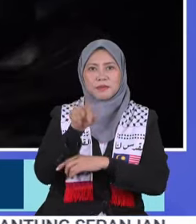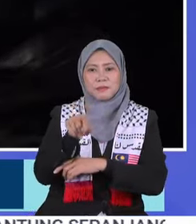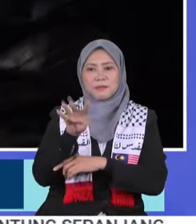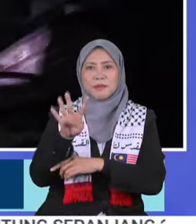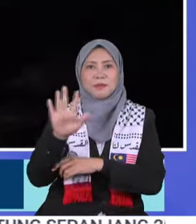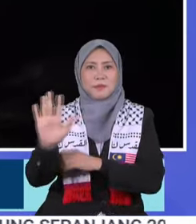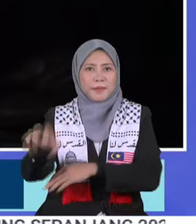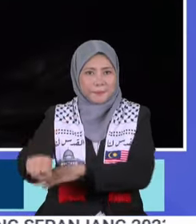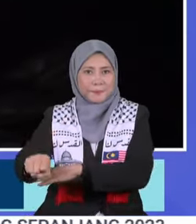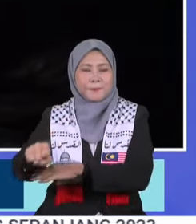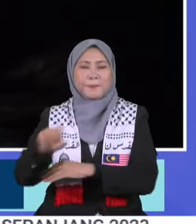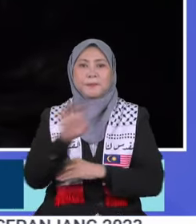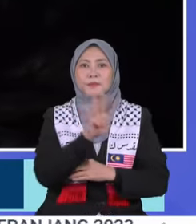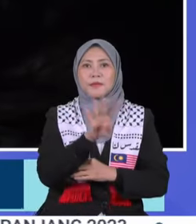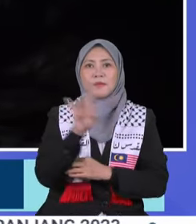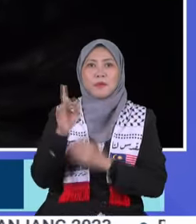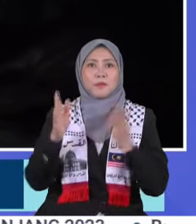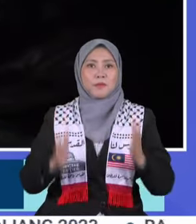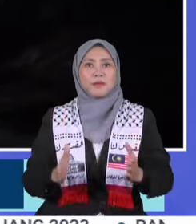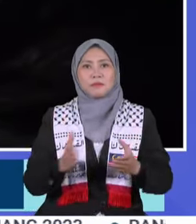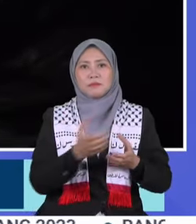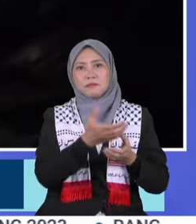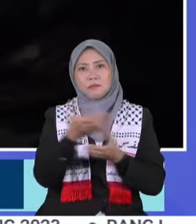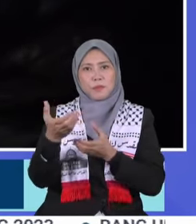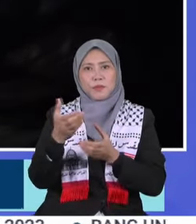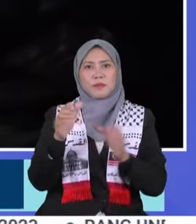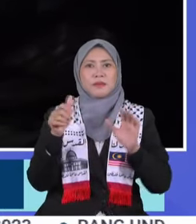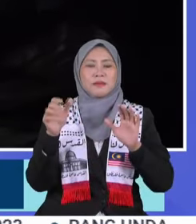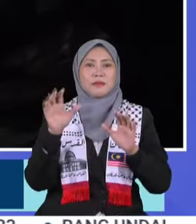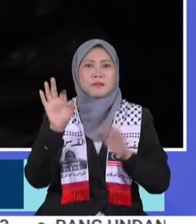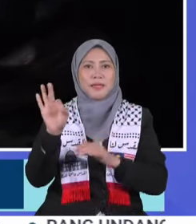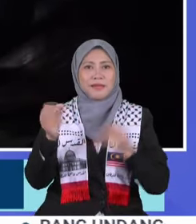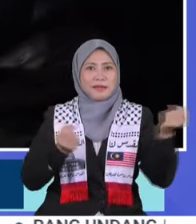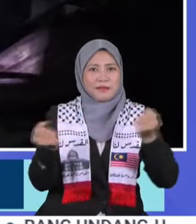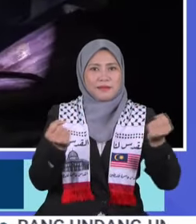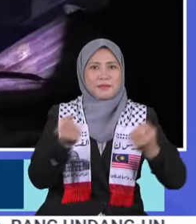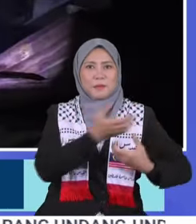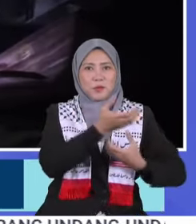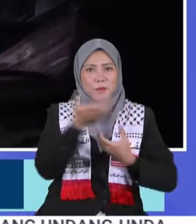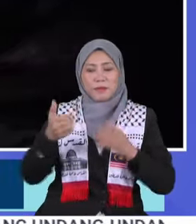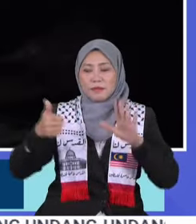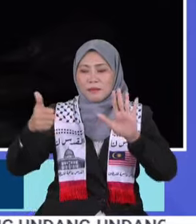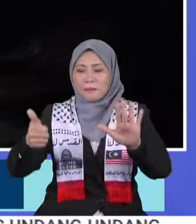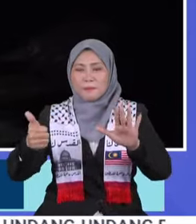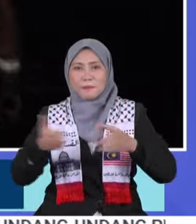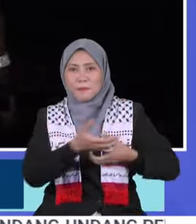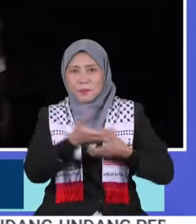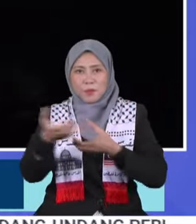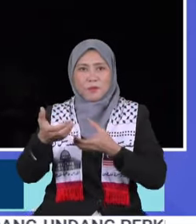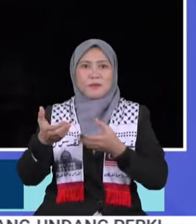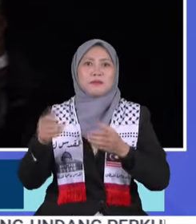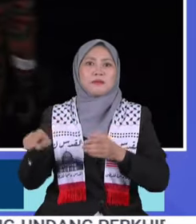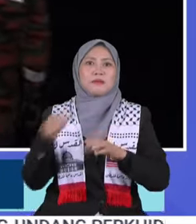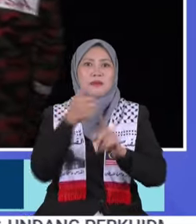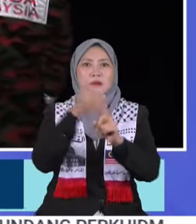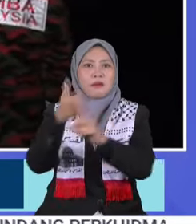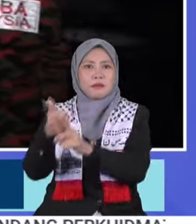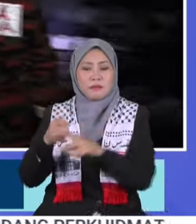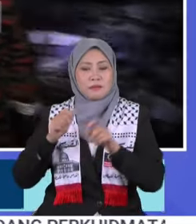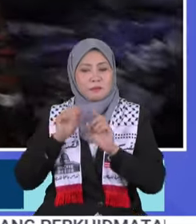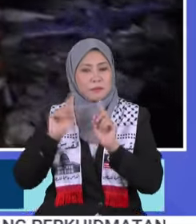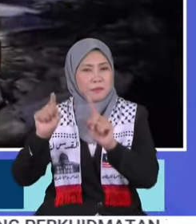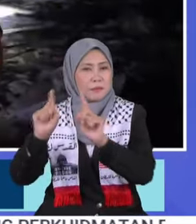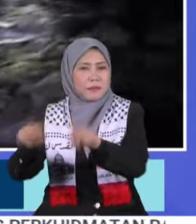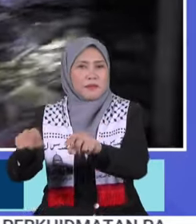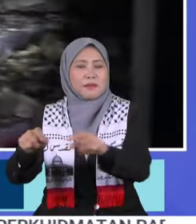9.45 minit malam. Seramai 48 anggota bersama 9 jentera dari 6 balai bomba dan penyelamat terdekat dikerah ke